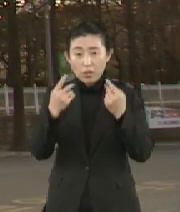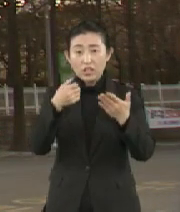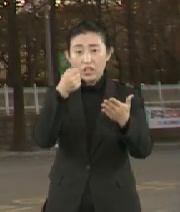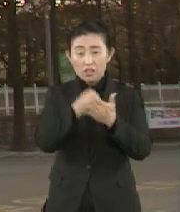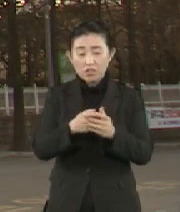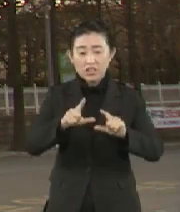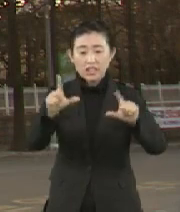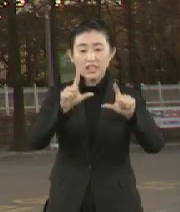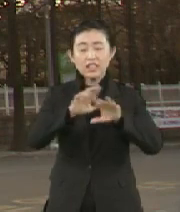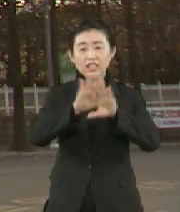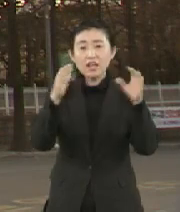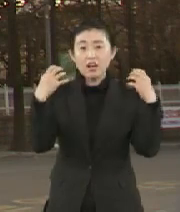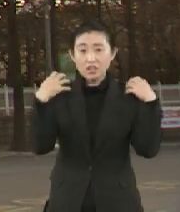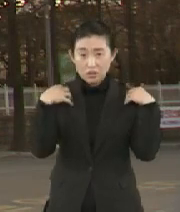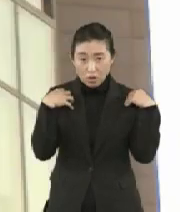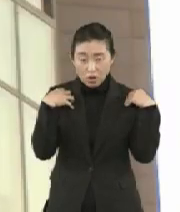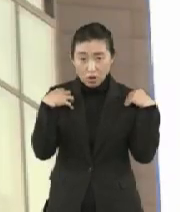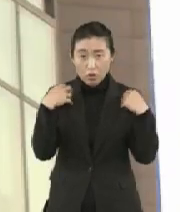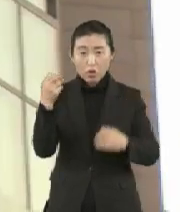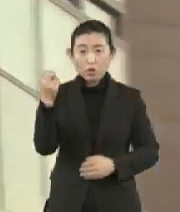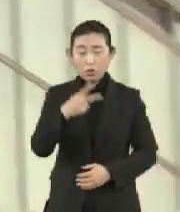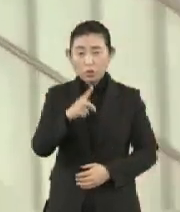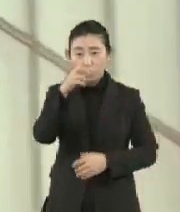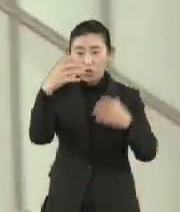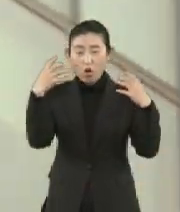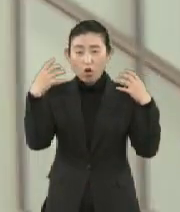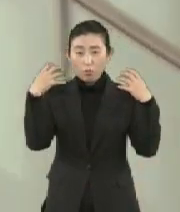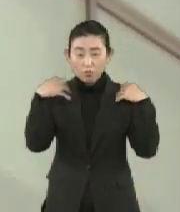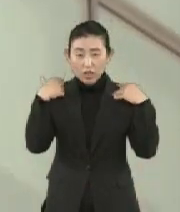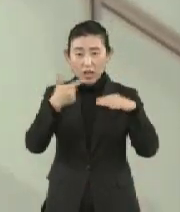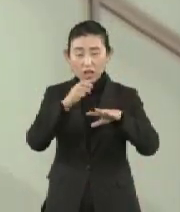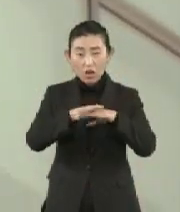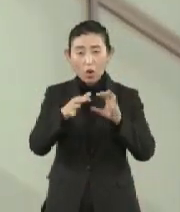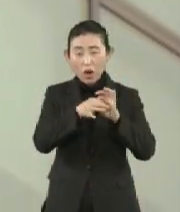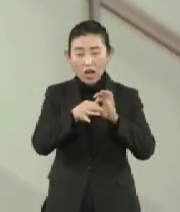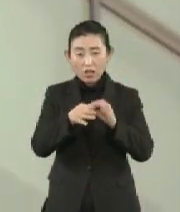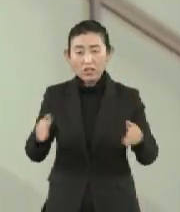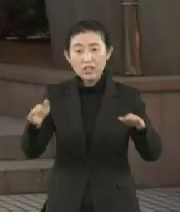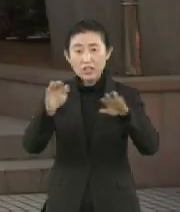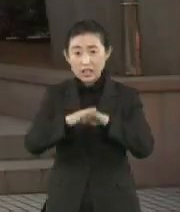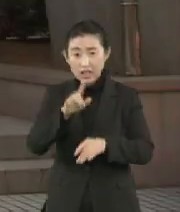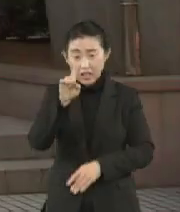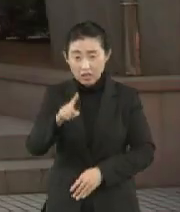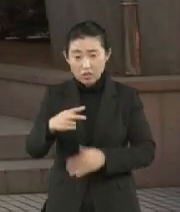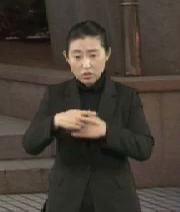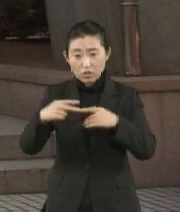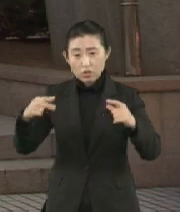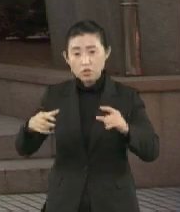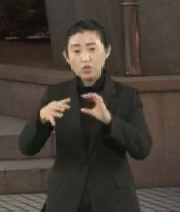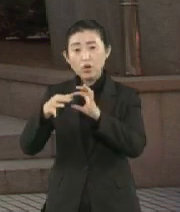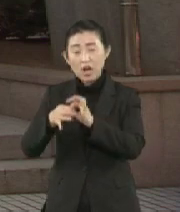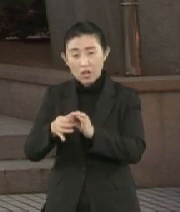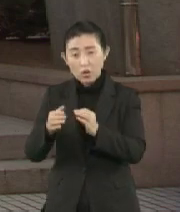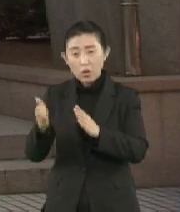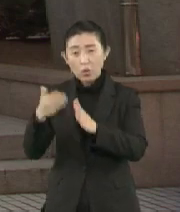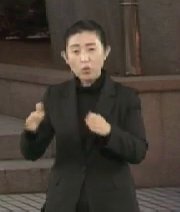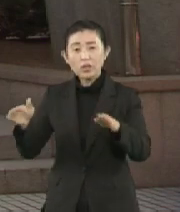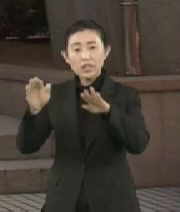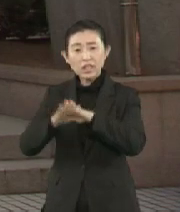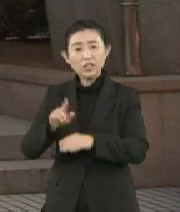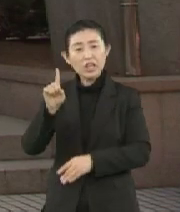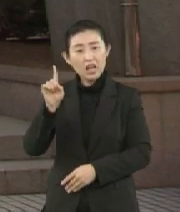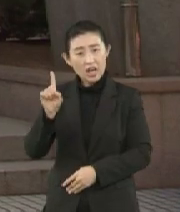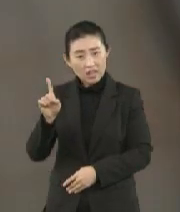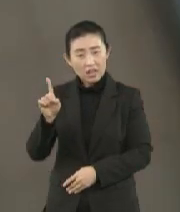결정된 기상청과 산하 공공기관 한 곳, 정부 대전청사의 유관 공공기관 한 곳, 대덕특구와 밀접한 공공기관 한